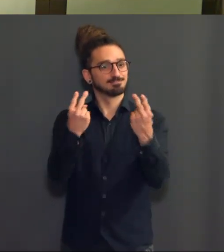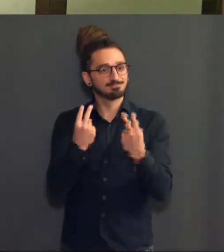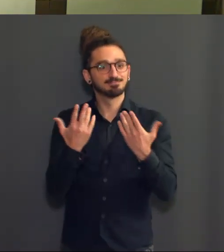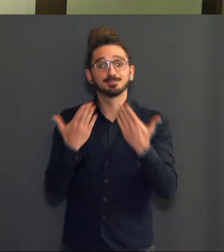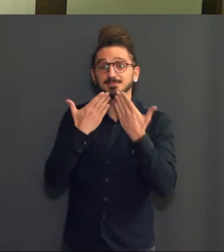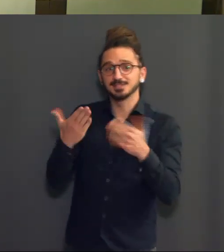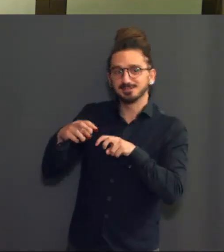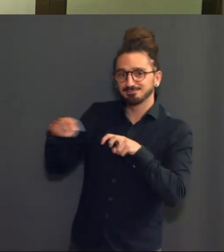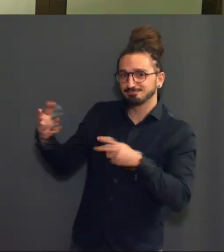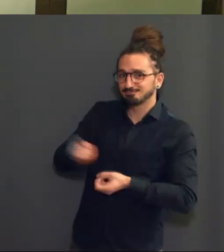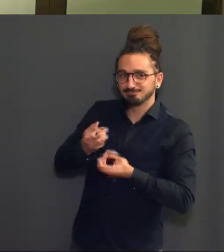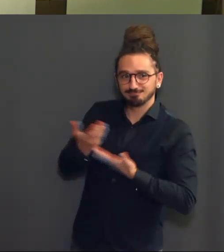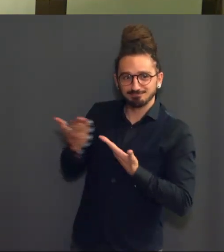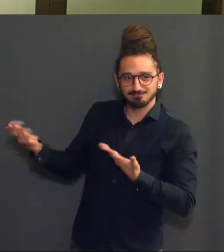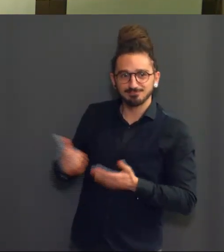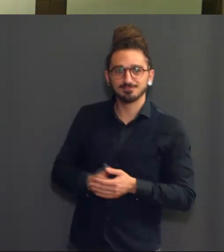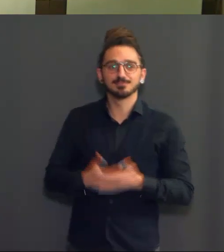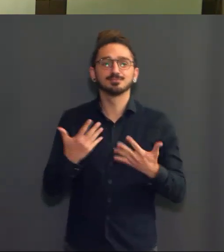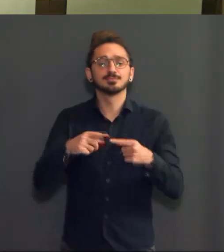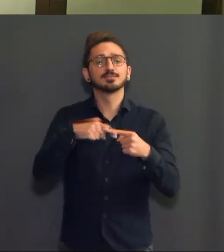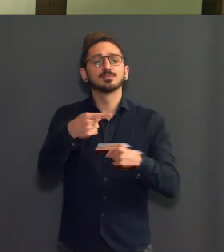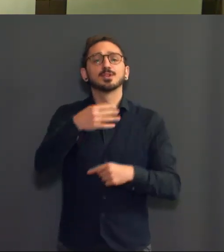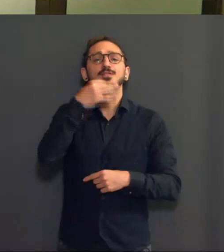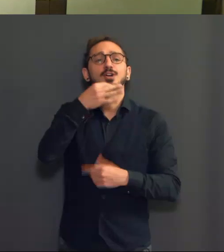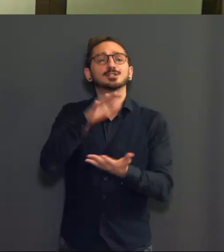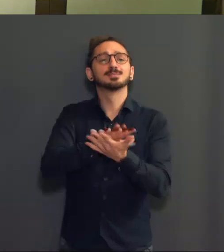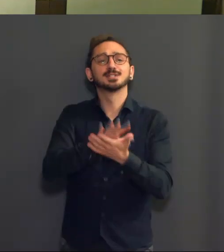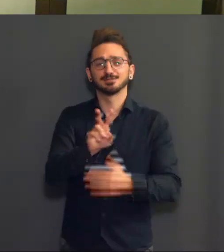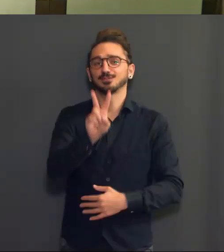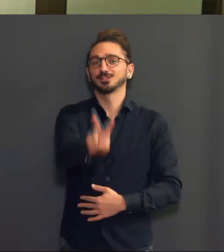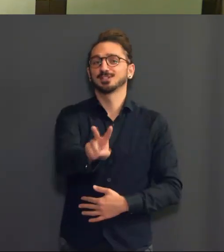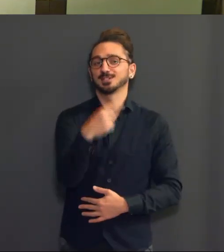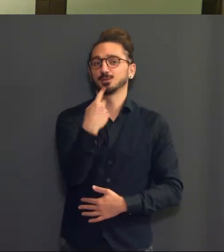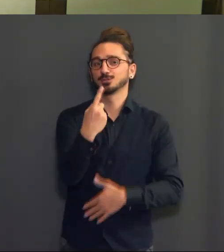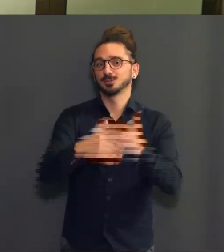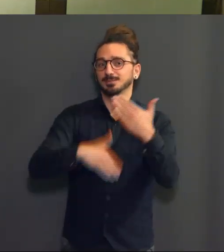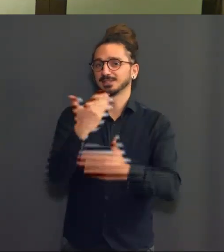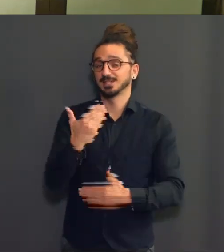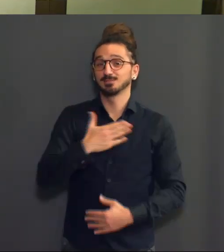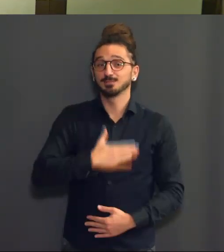lieu vendredi à 11h. D'ici là, on vous souhaite une très bonne semaine. Au revoir.